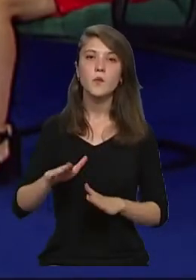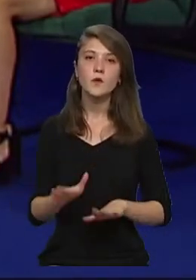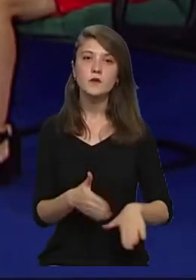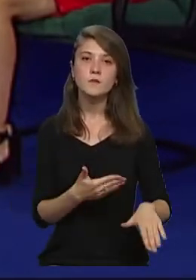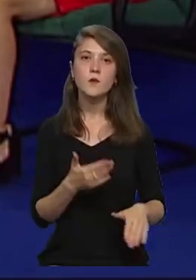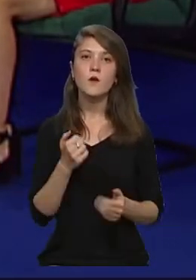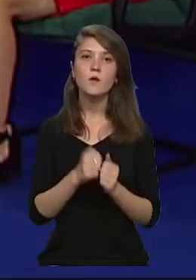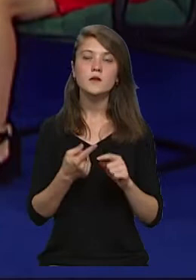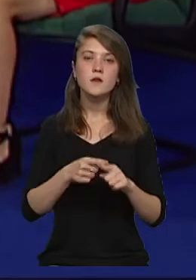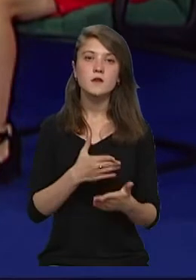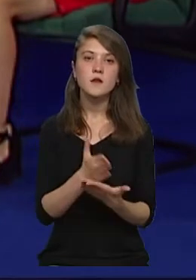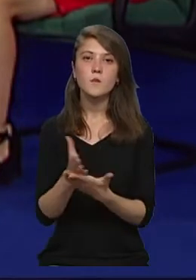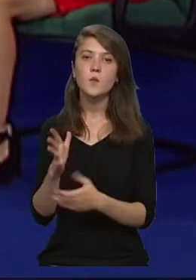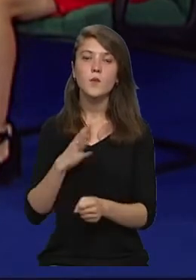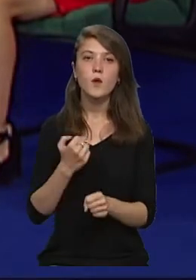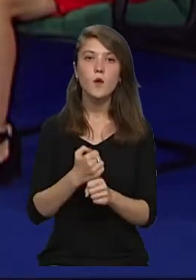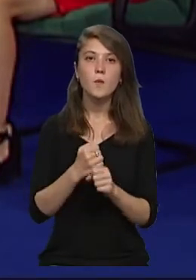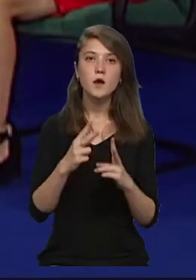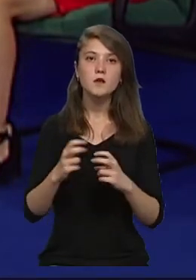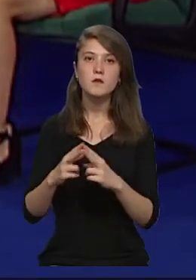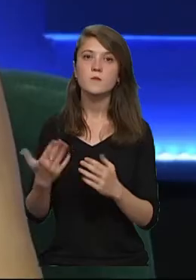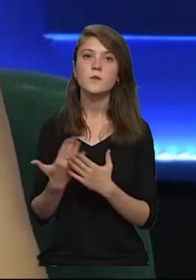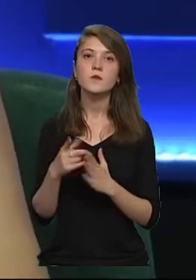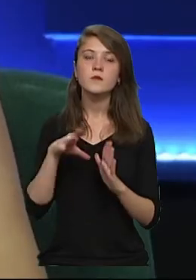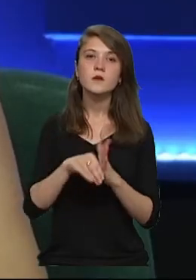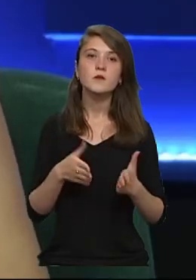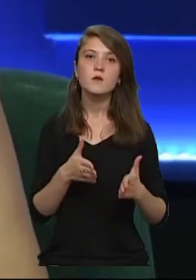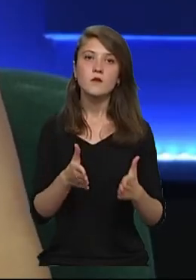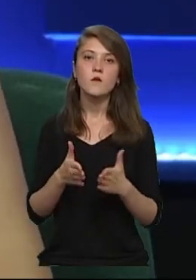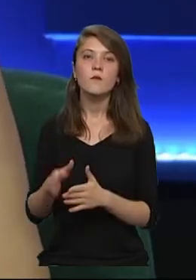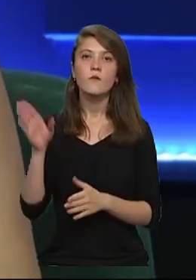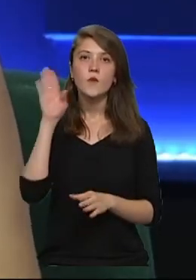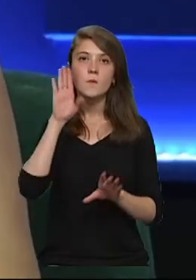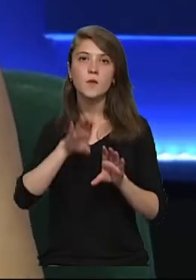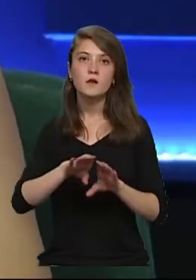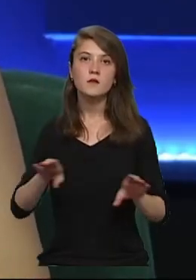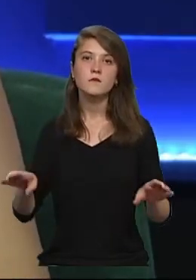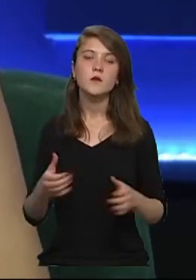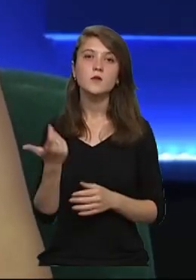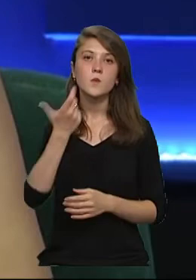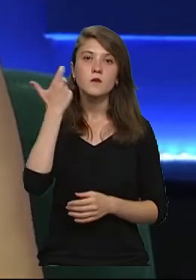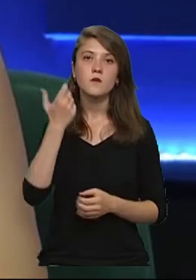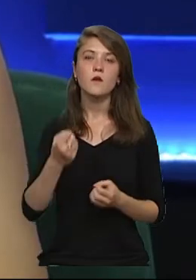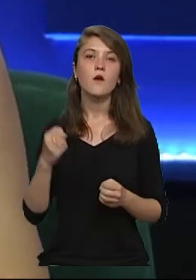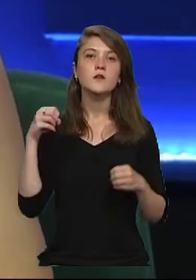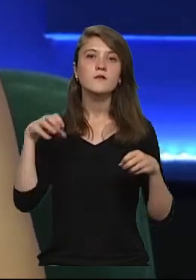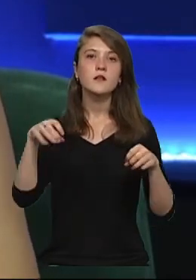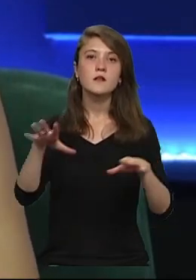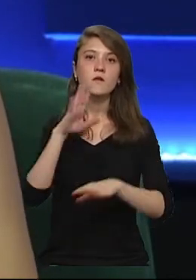кожен цей напрямок був опрацьований. Плюс сюди дороги включалися, водопровідно-каналізаційне господарство, освітлення